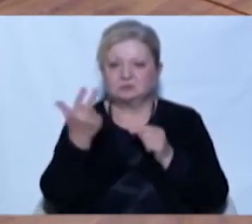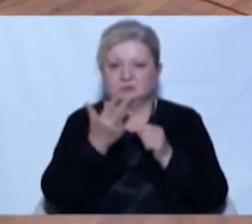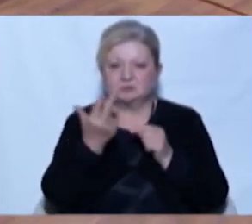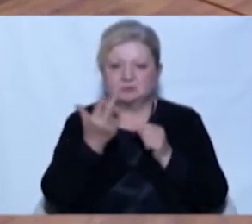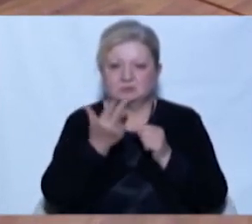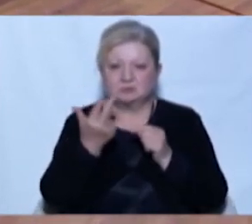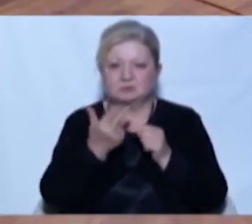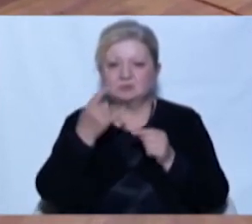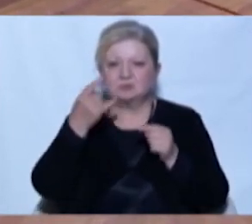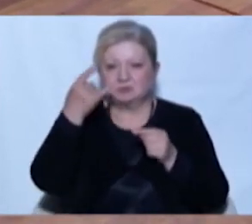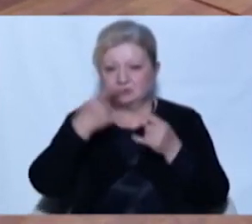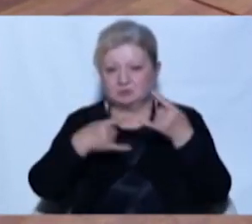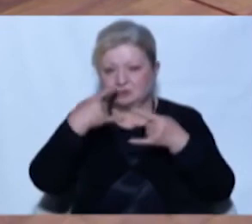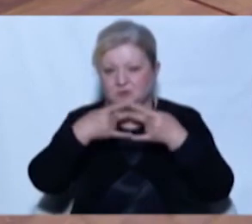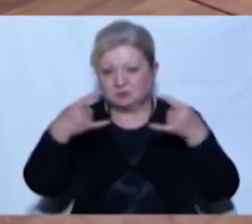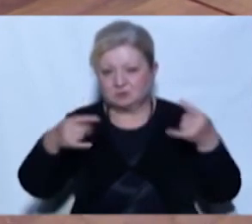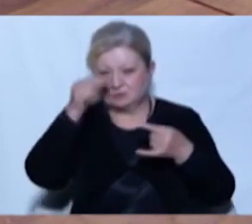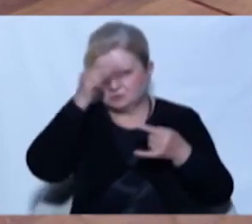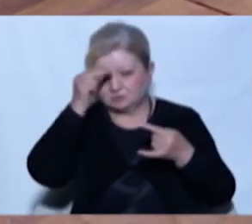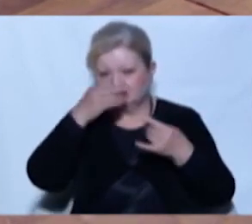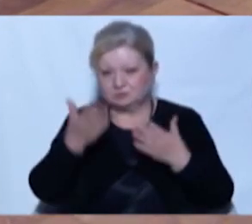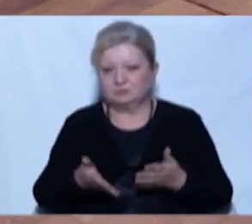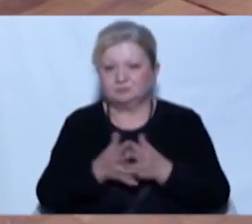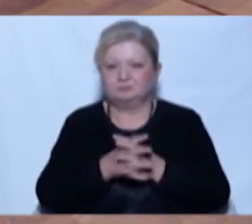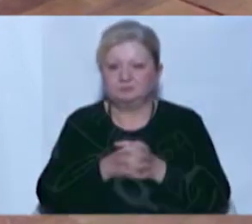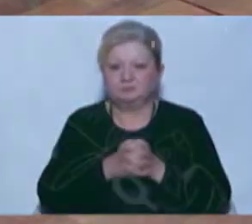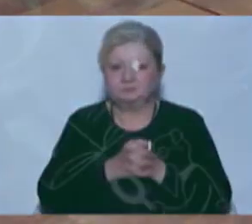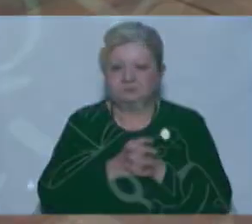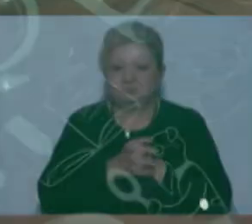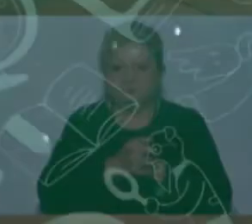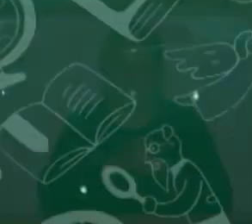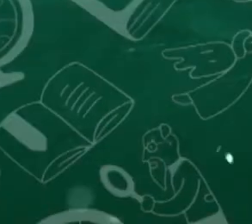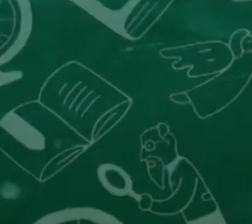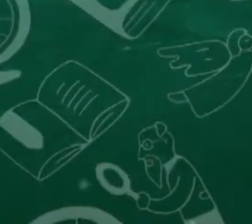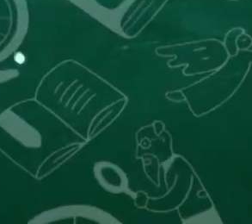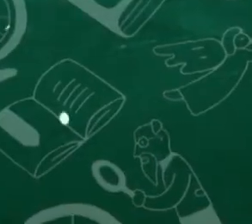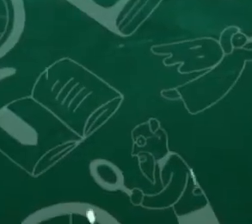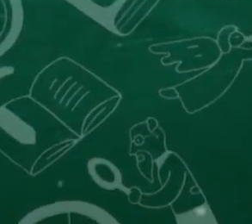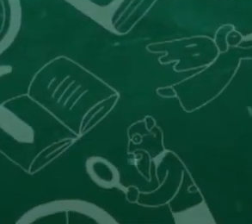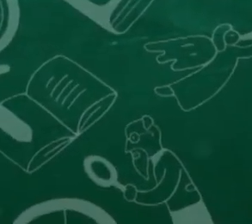სამშაბათს ტელესკოლაში ისტორიის გაკვეთილზე. კარგად ბრძანდებოდეთ.